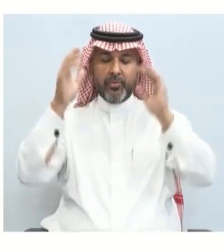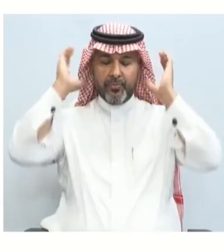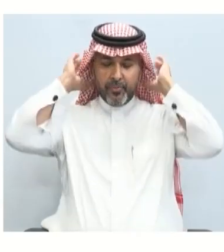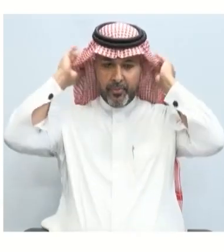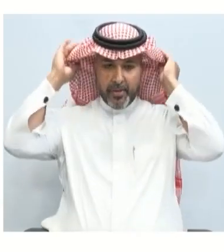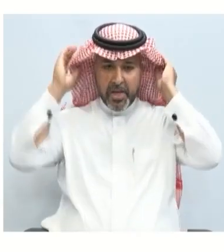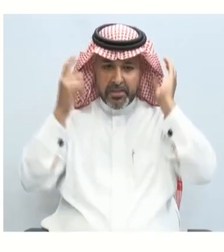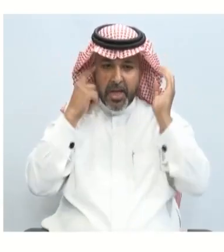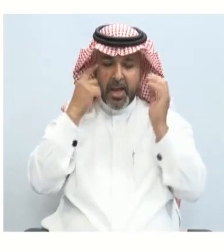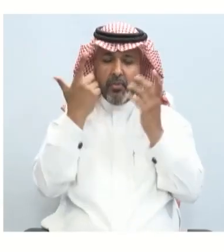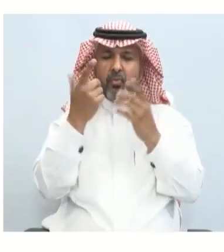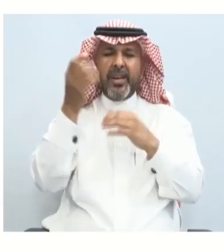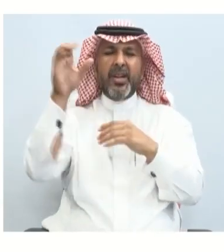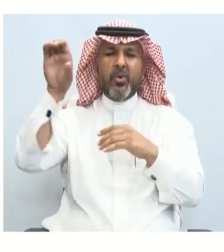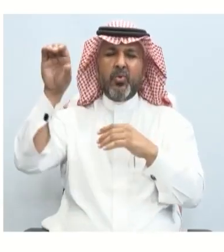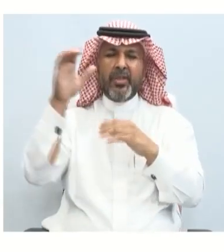فمباشرة